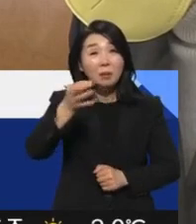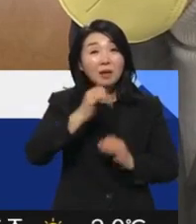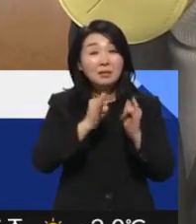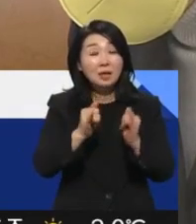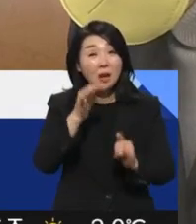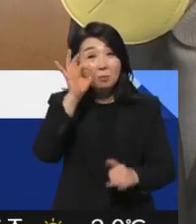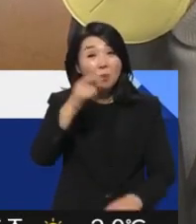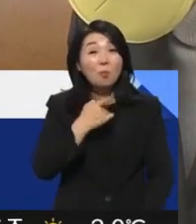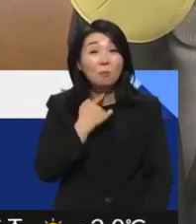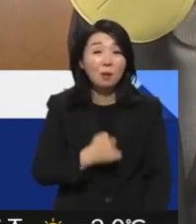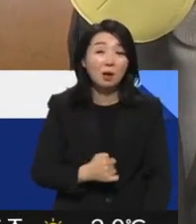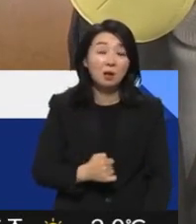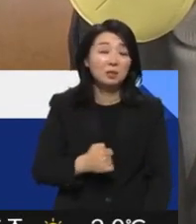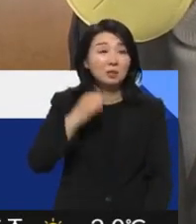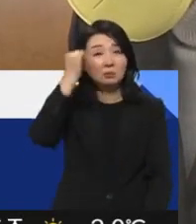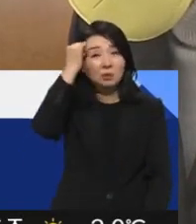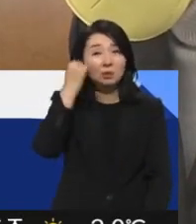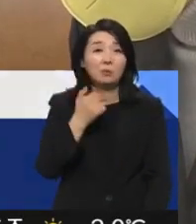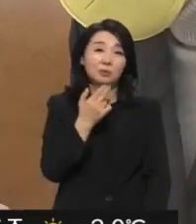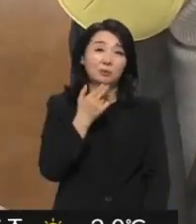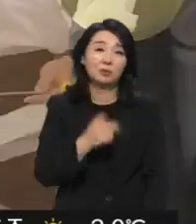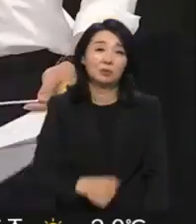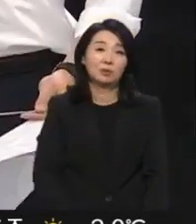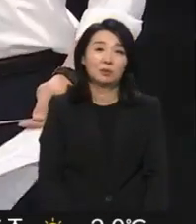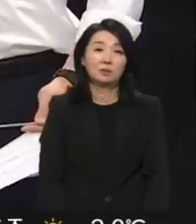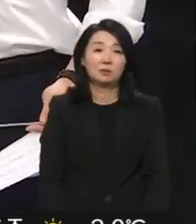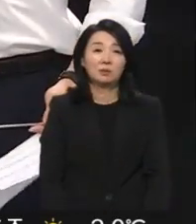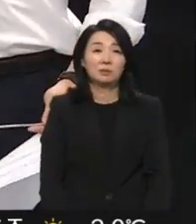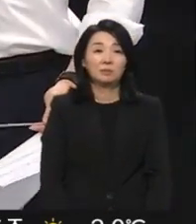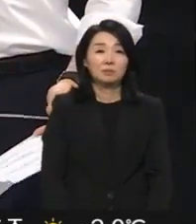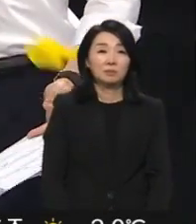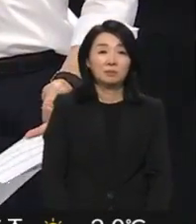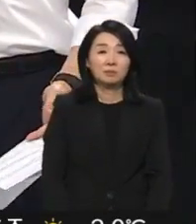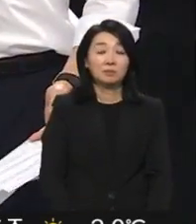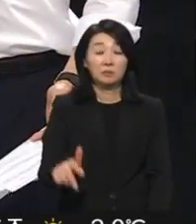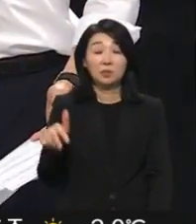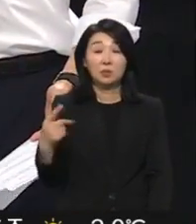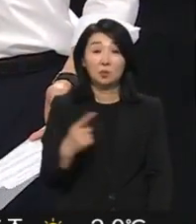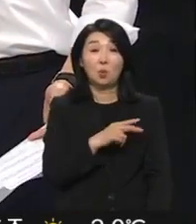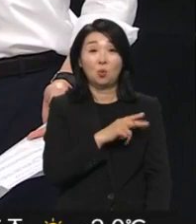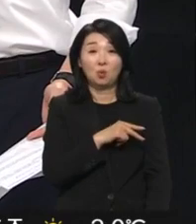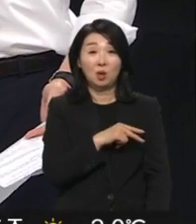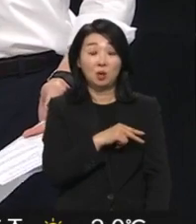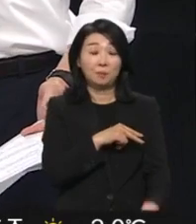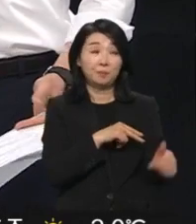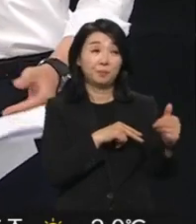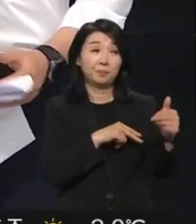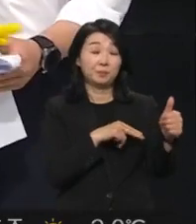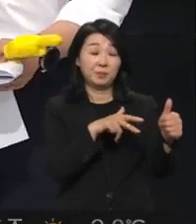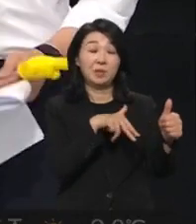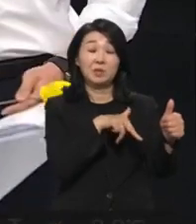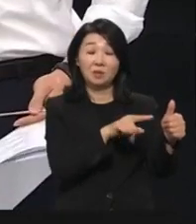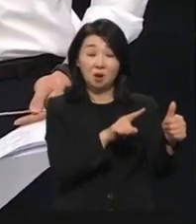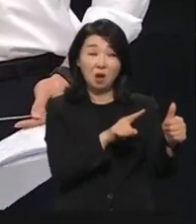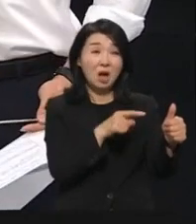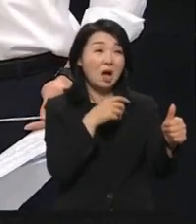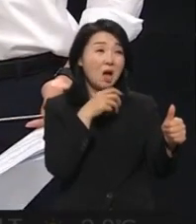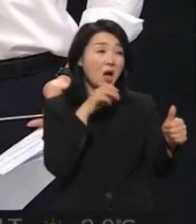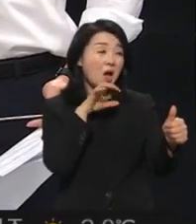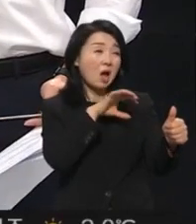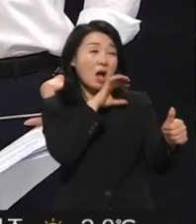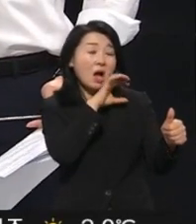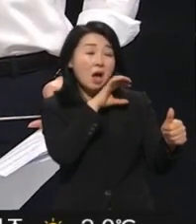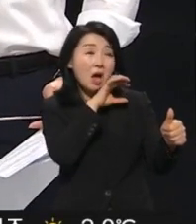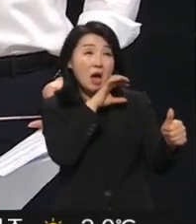있습니까? 특별히 기억은 안 납니다. 네. 조 의원은 이 서최고 의원이 항의하는 시민에게 보인 태도도